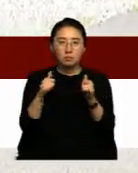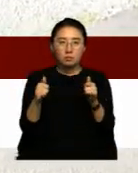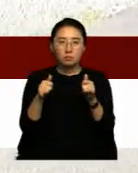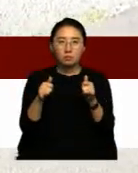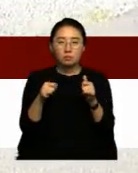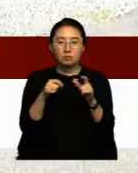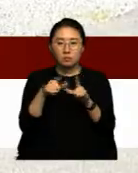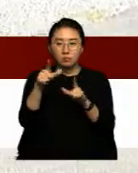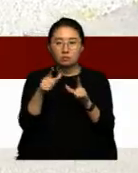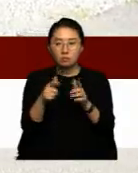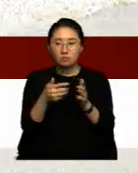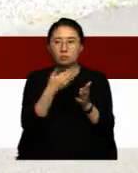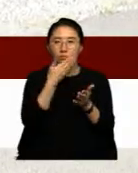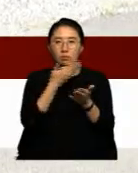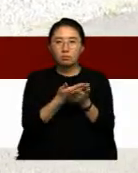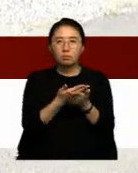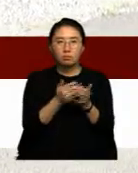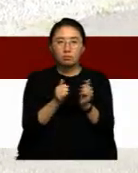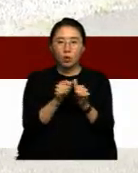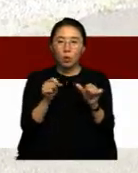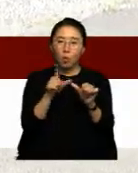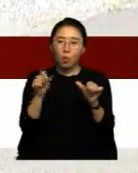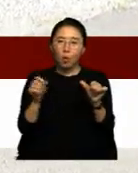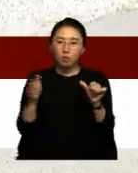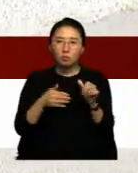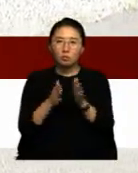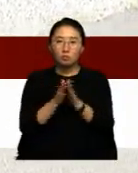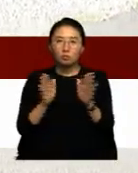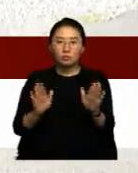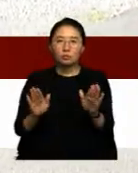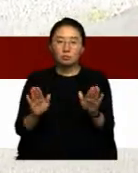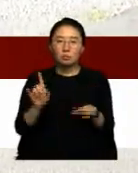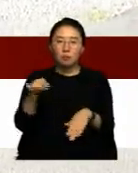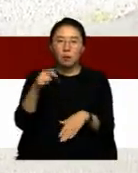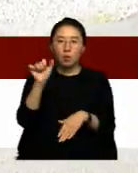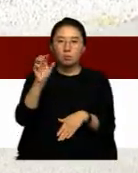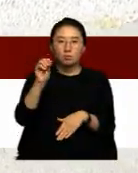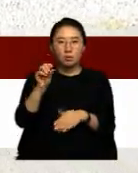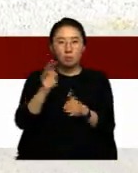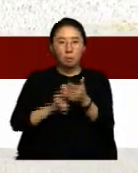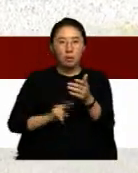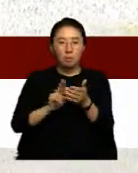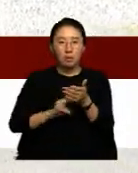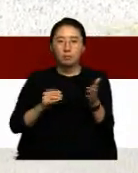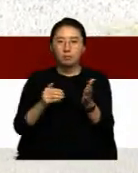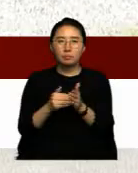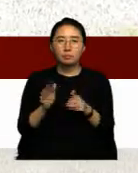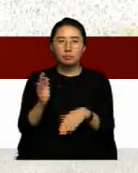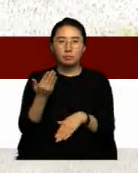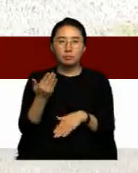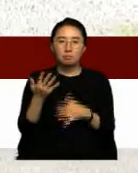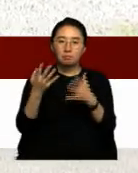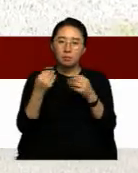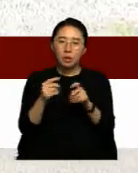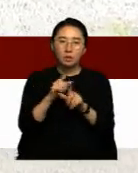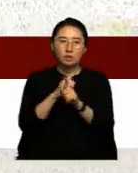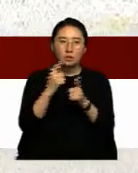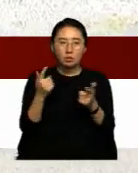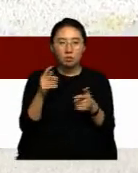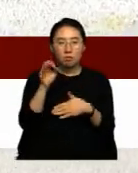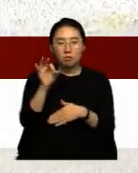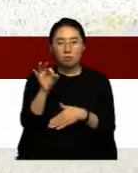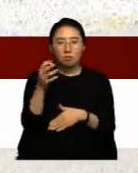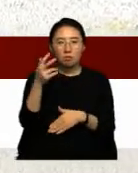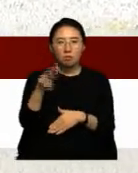주된 고객이라고 하는데요. 지난 5월부터 시작해서 현재까지 한 150만 원 정도 판매가 됐다고 합니다. 뭐 그리 많지 않은